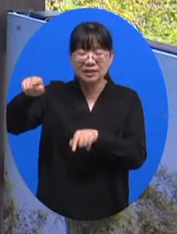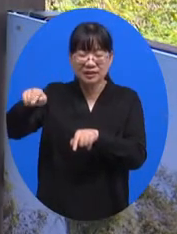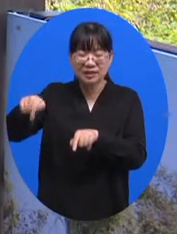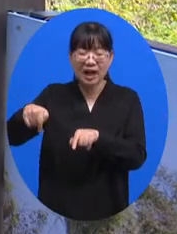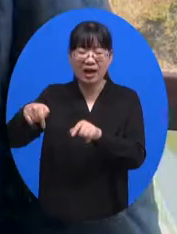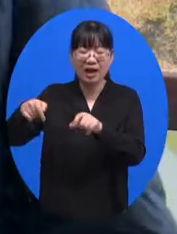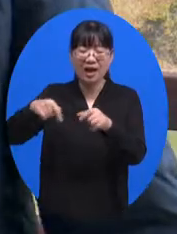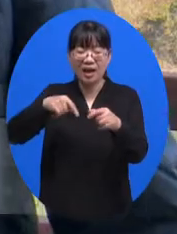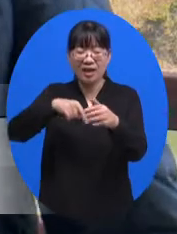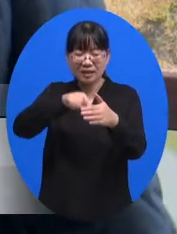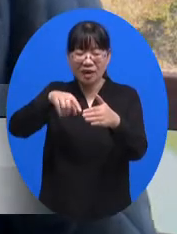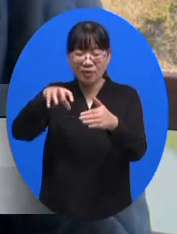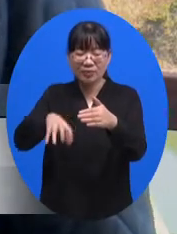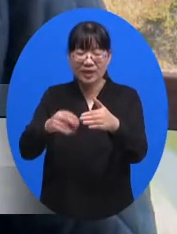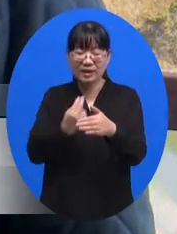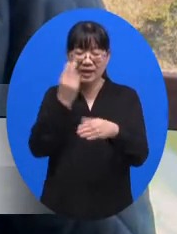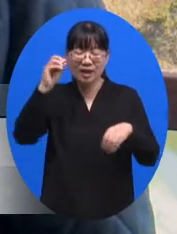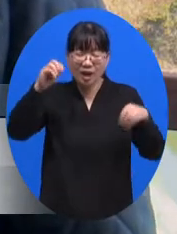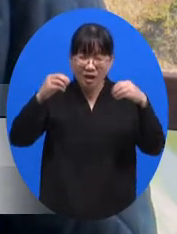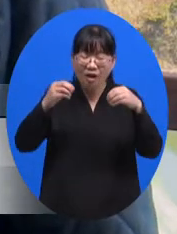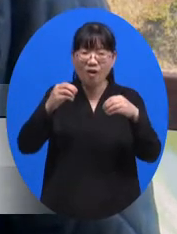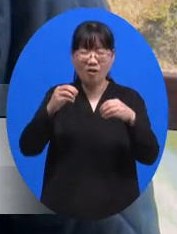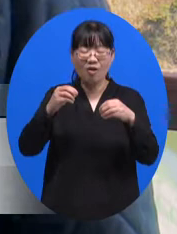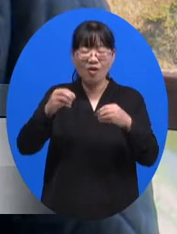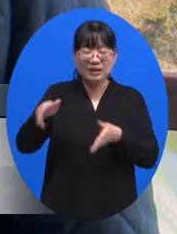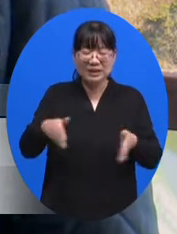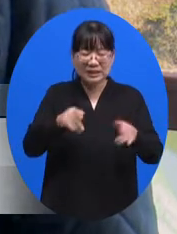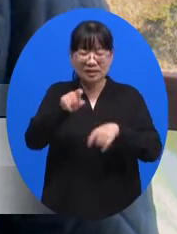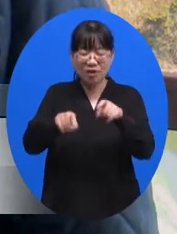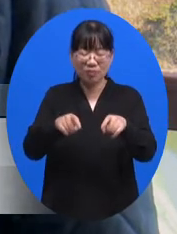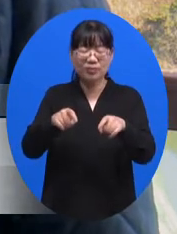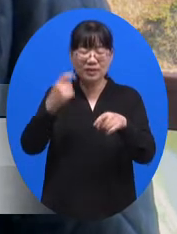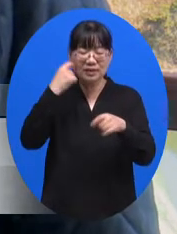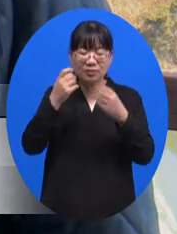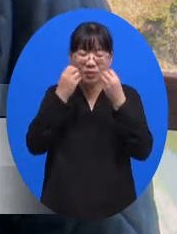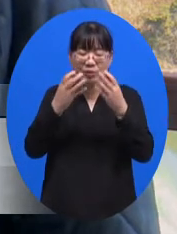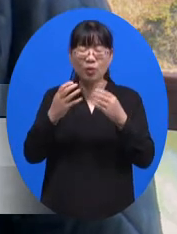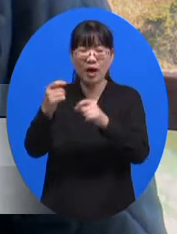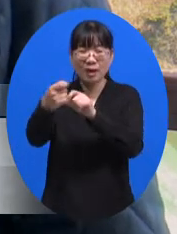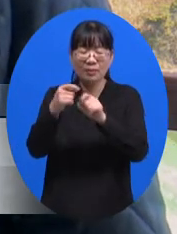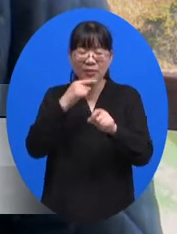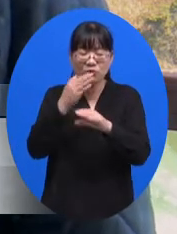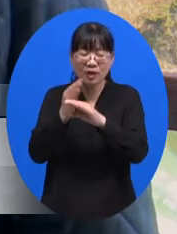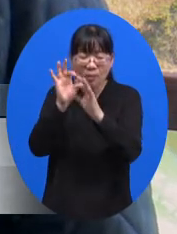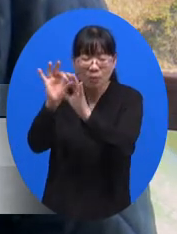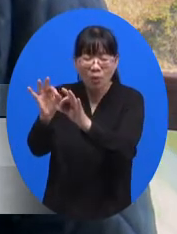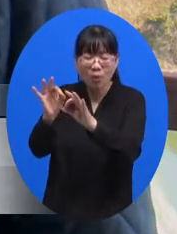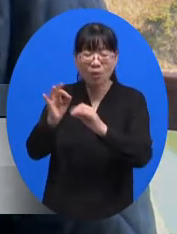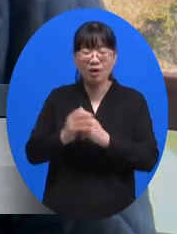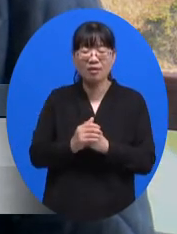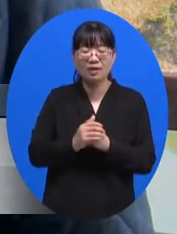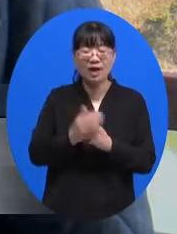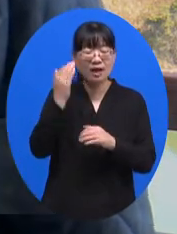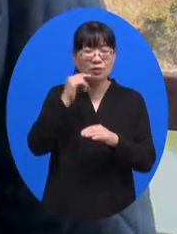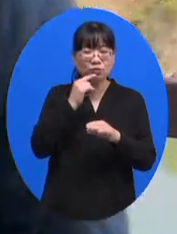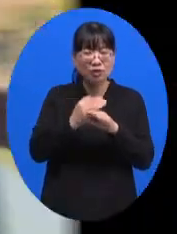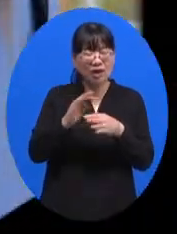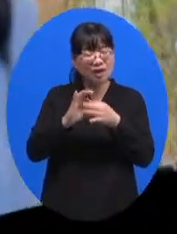새롭습니다. 앞에 북한도 보이고 하니까 약간 뭐랄까 이제 남북관계 이런 것도 생각도